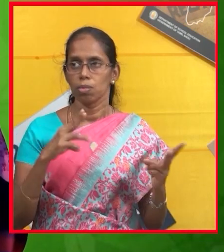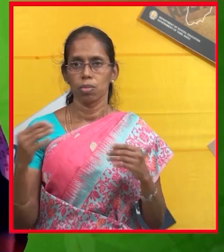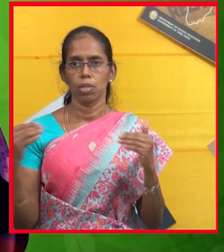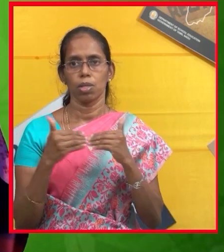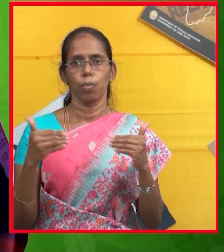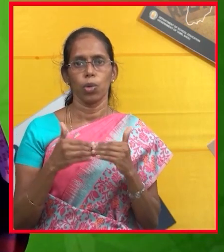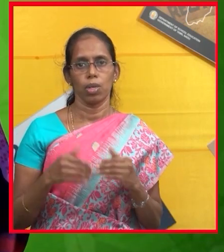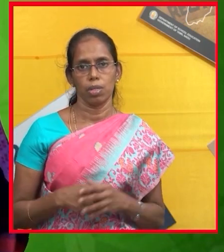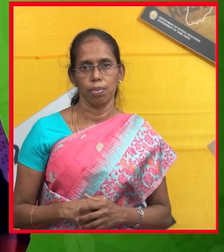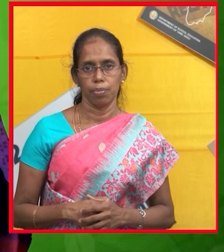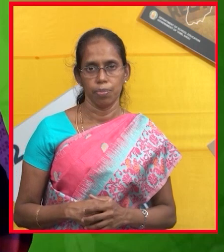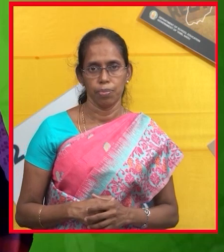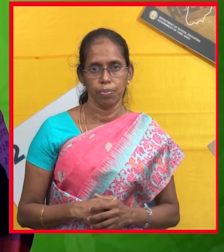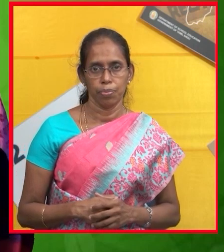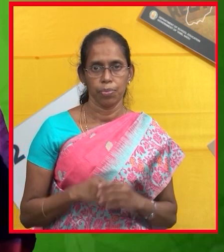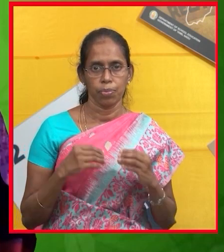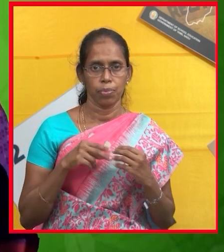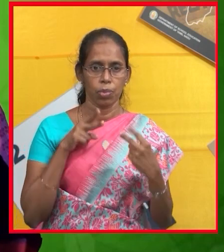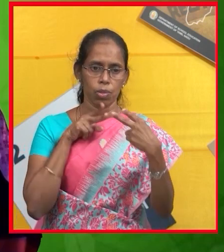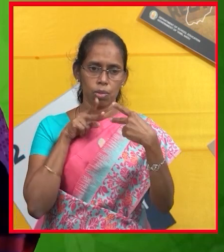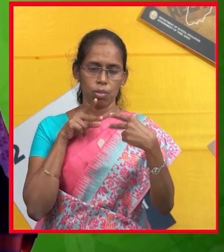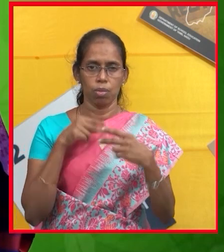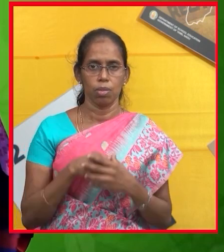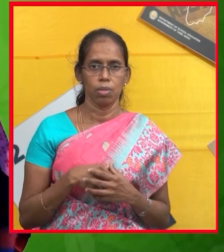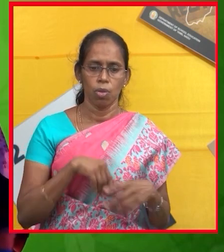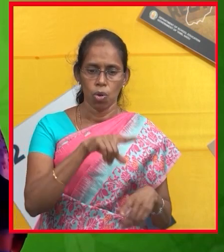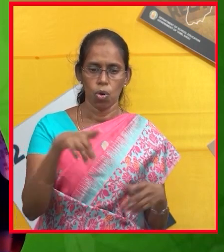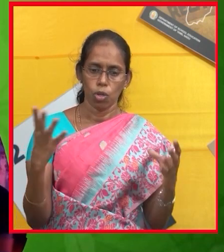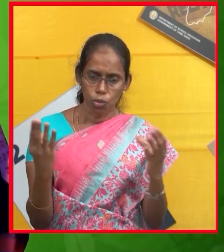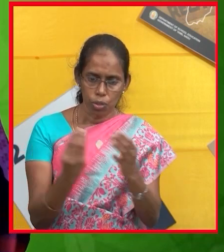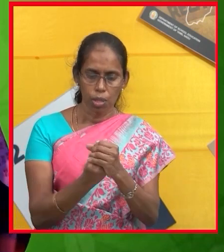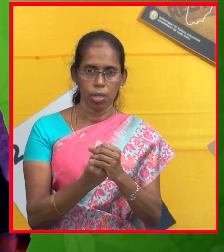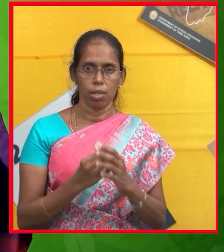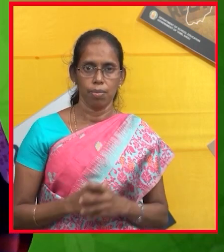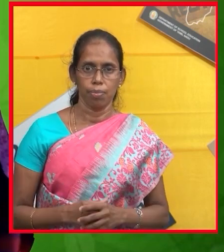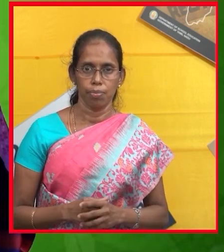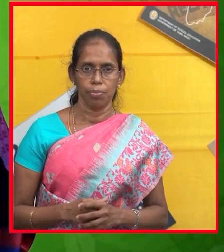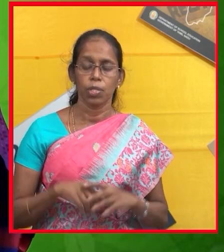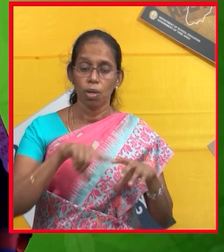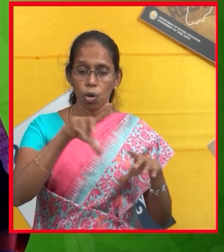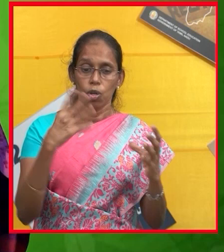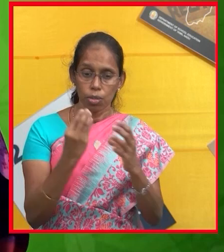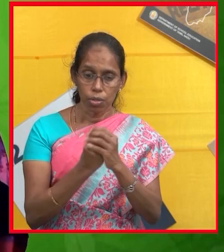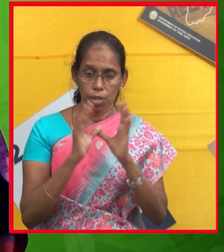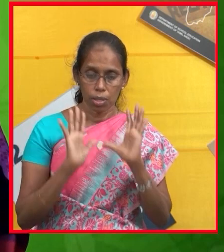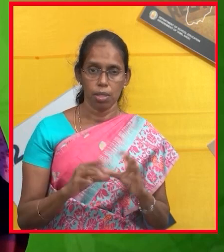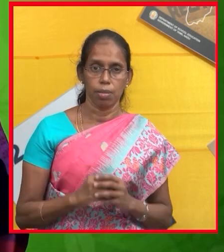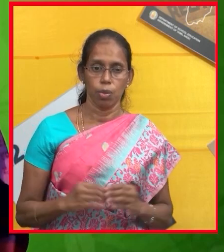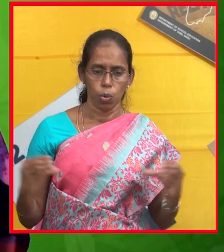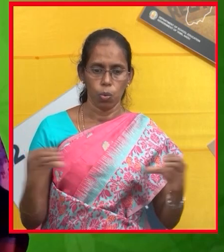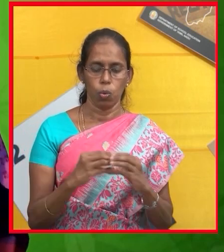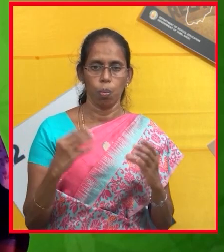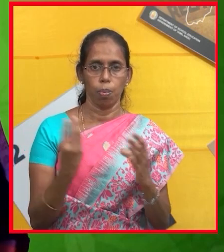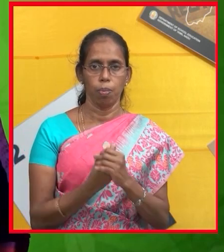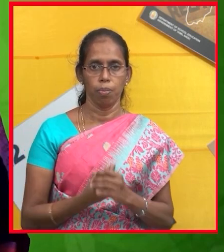அந்த சூழ்நிலையை என்கவுண்டர் பண்ணுறதுக்கு தேவையான விஷயங்களை உள்ளே இருக்கிற 3 பேர் செய்வோம். இப்போ டீம் ஒர்க் மட்டும்தான் இந்த மாதிரி ஒரு மிடில் ஆஃப்